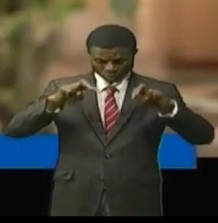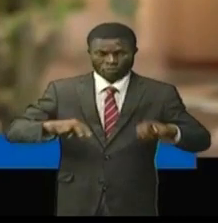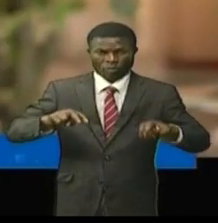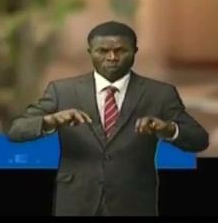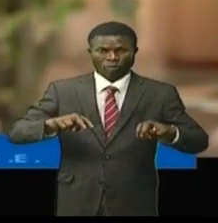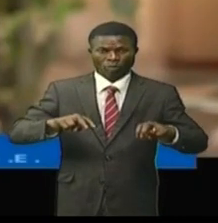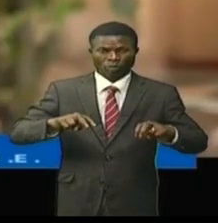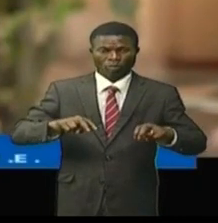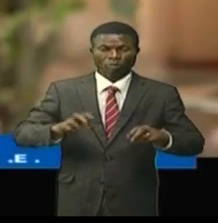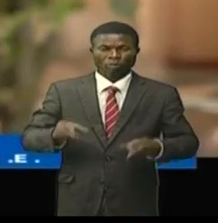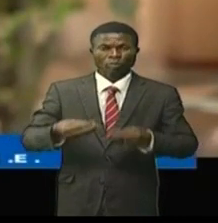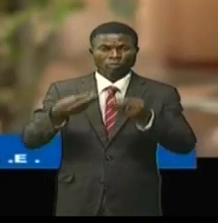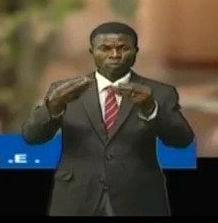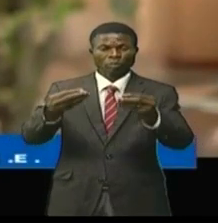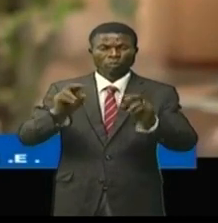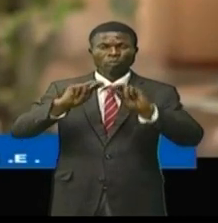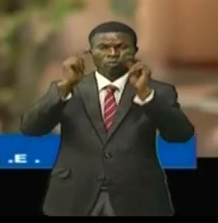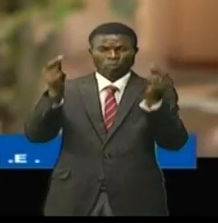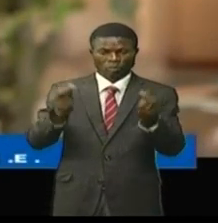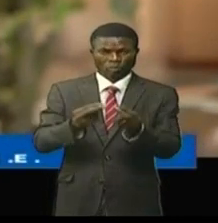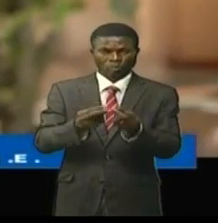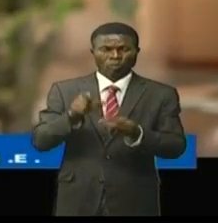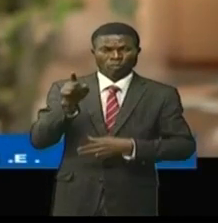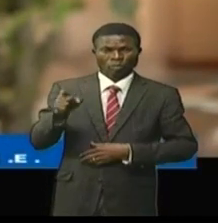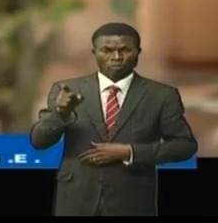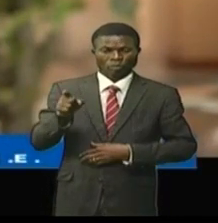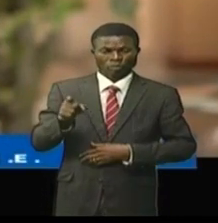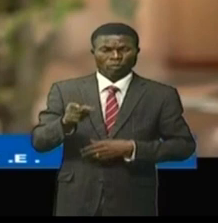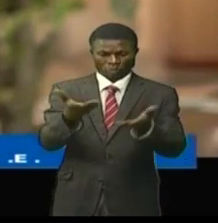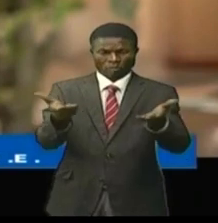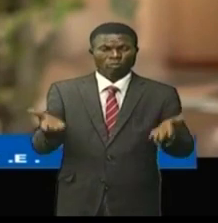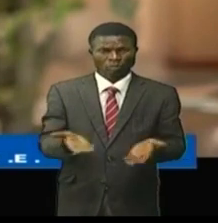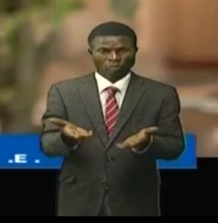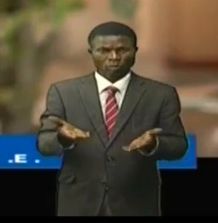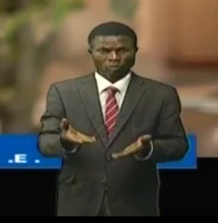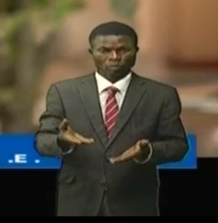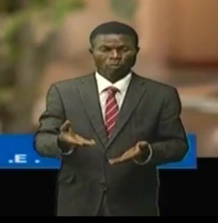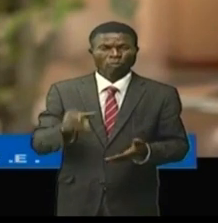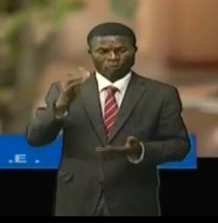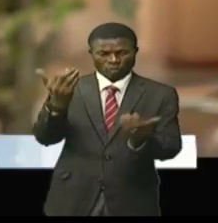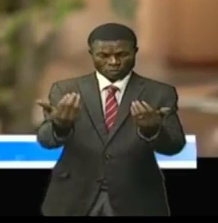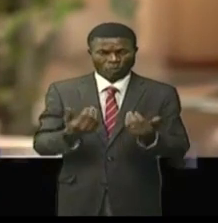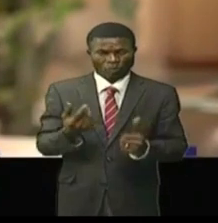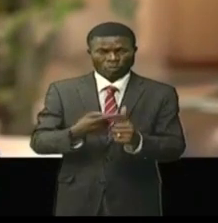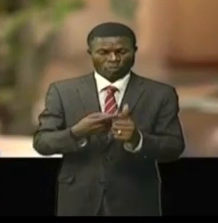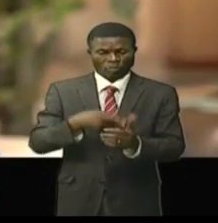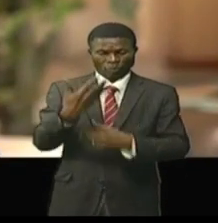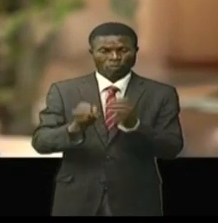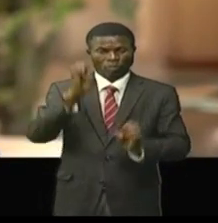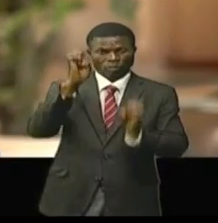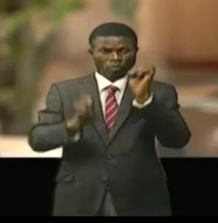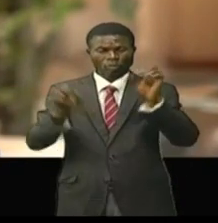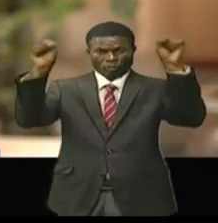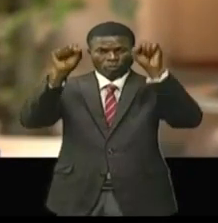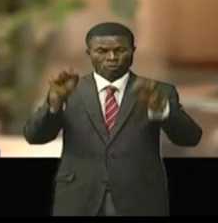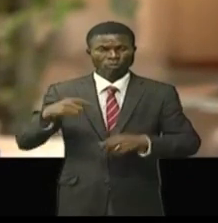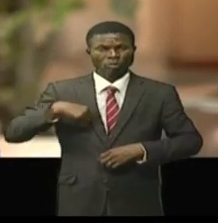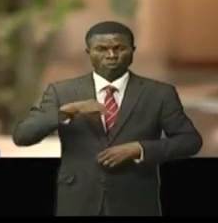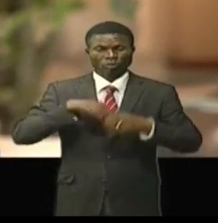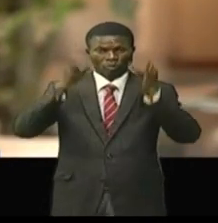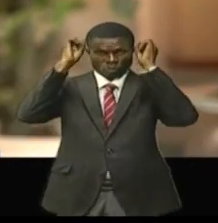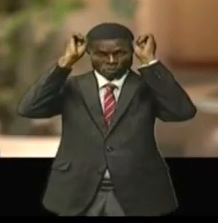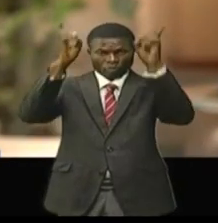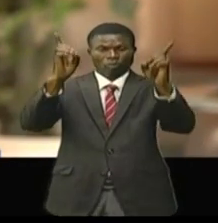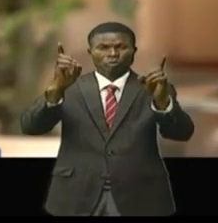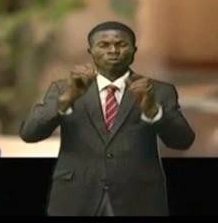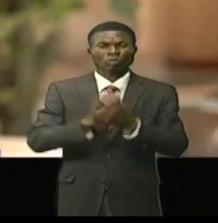été menées par le groupe de Dalberg sur terrain. Ils voulaient d'abord évaluer notre système